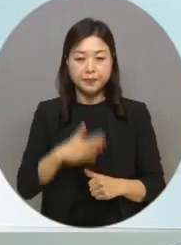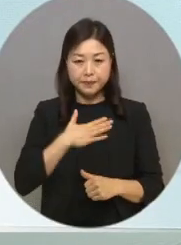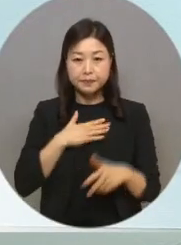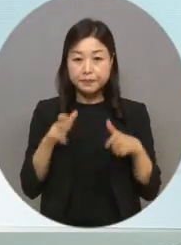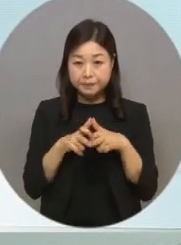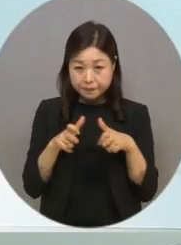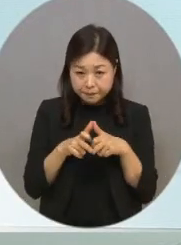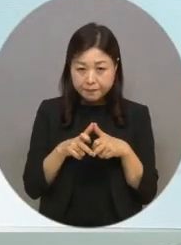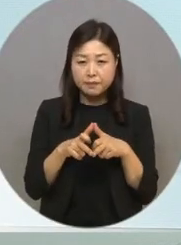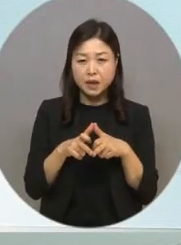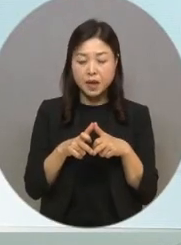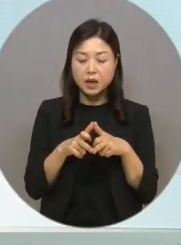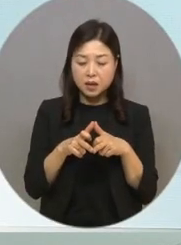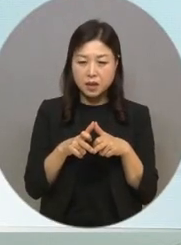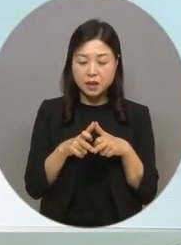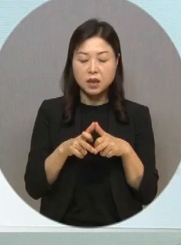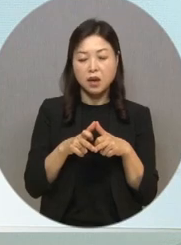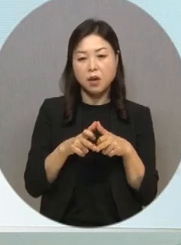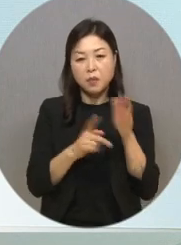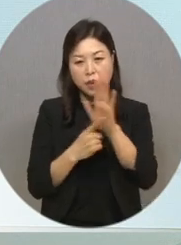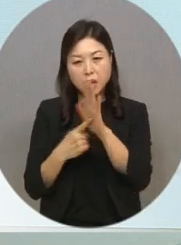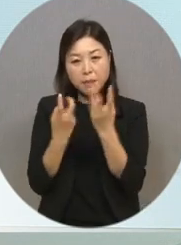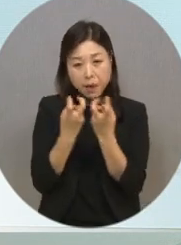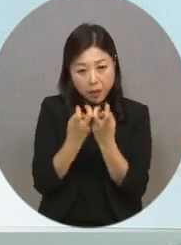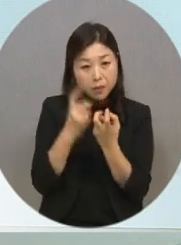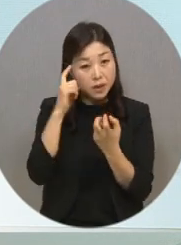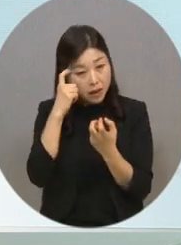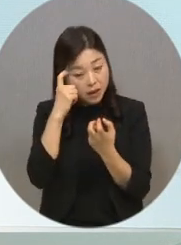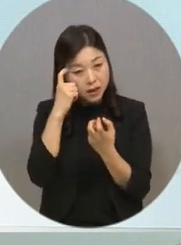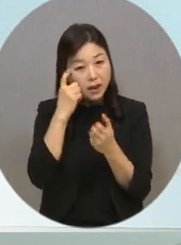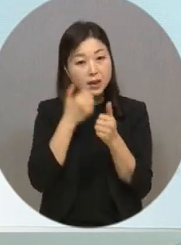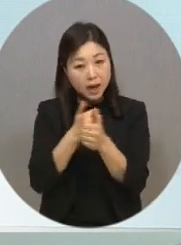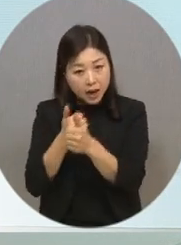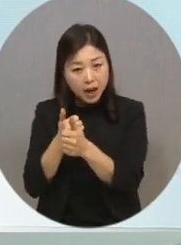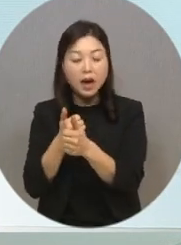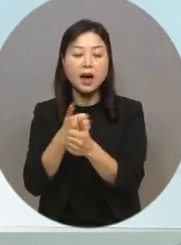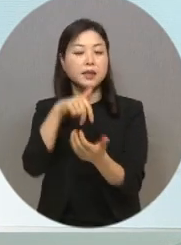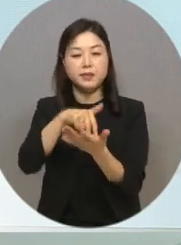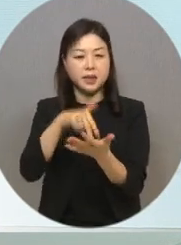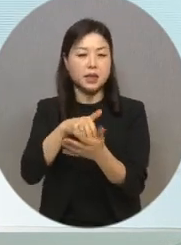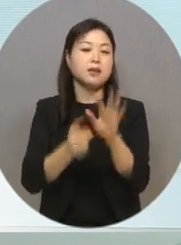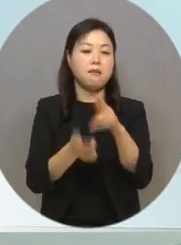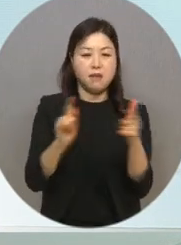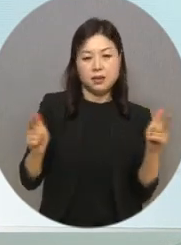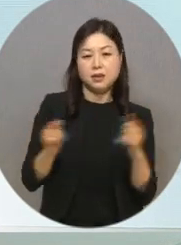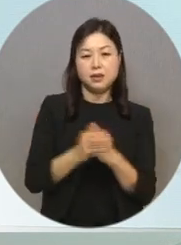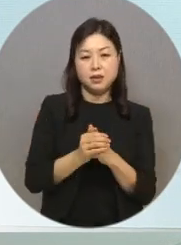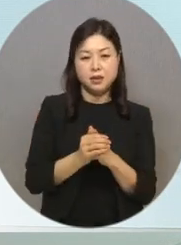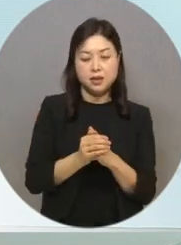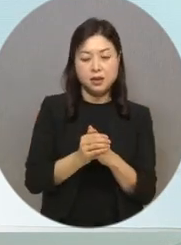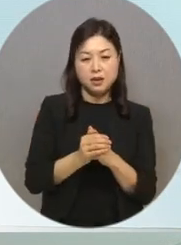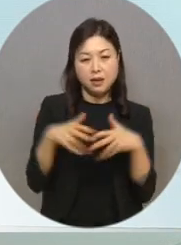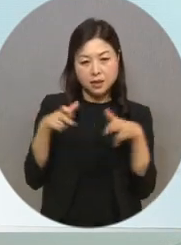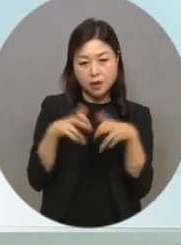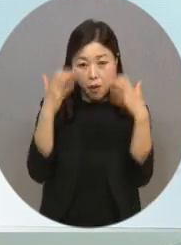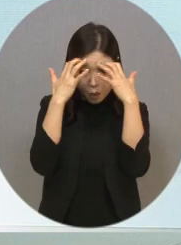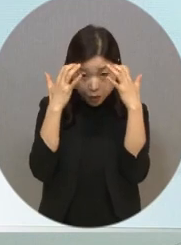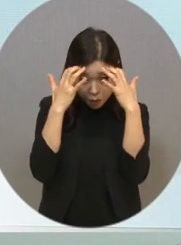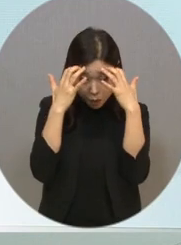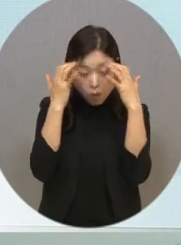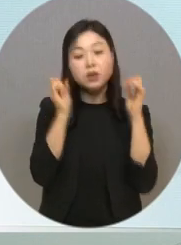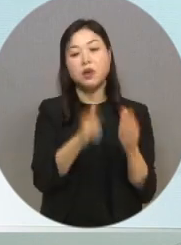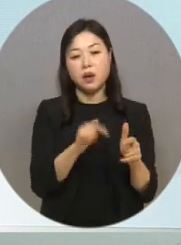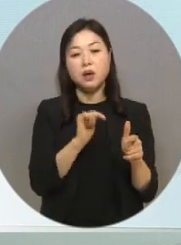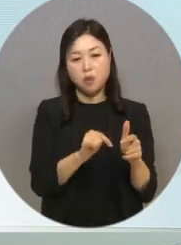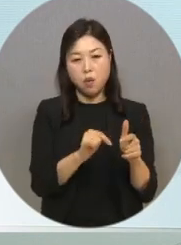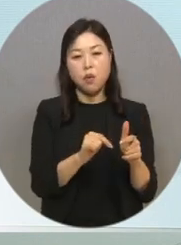장애를 어떻게 사용하는가에 따라서 달라진다. 저는 그렇게 봤습니다. 그래서 이 고통을 계기로, 장애를 계기로